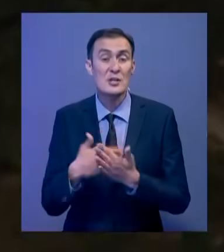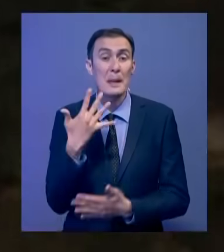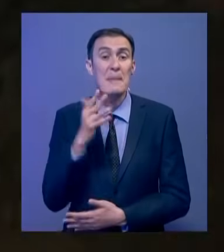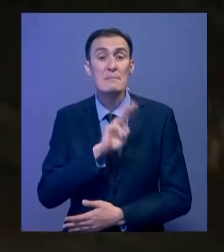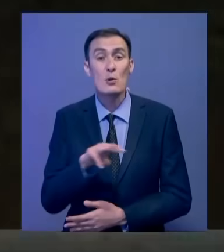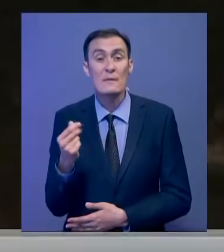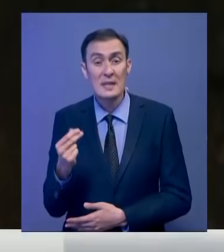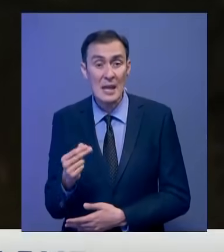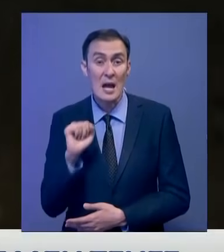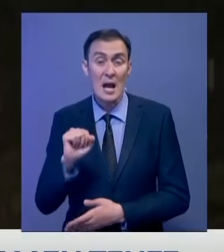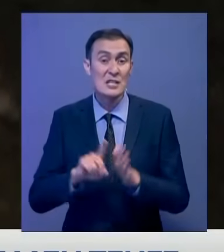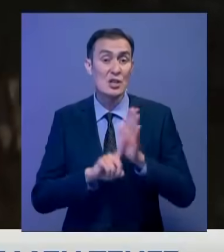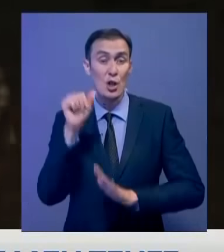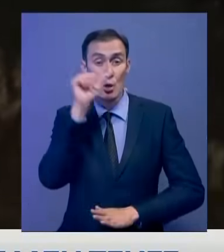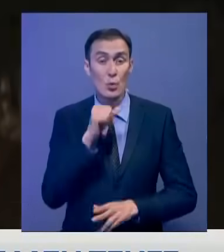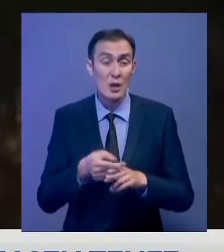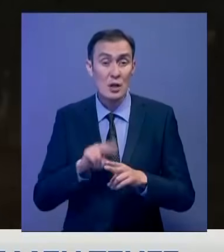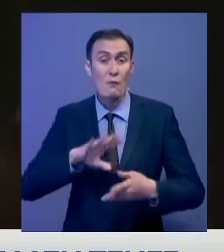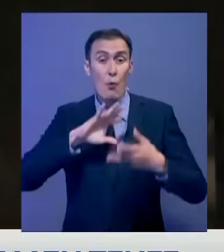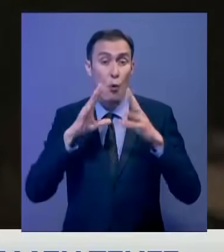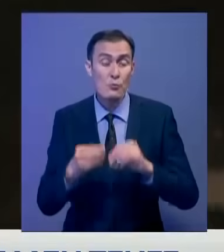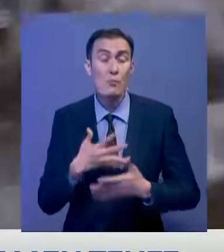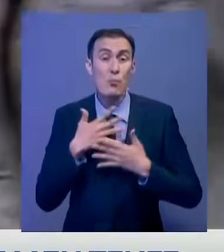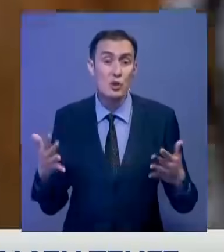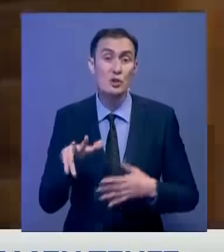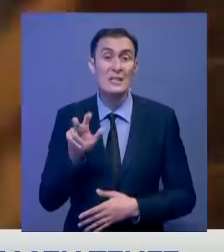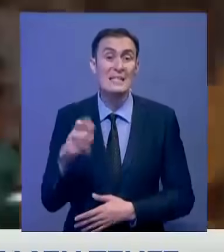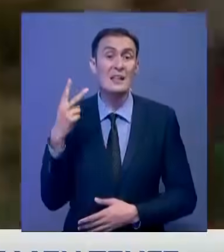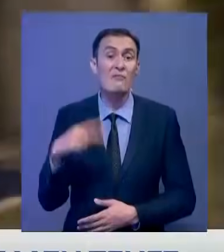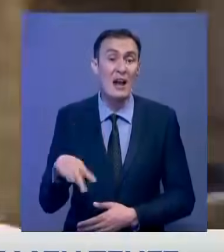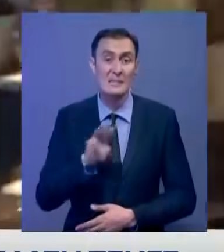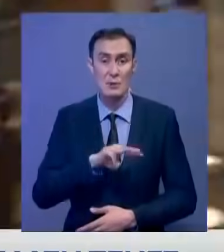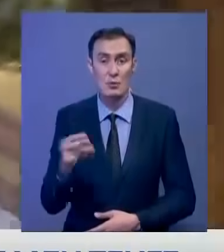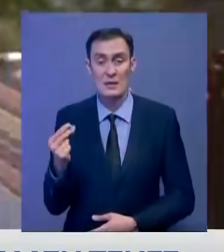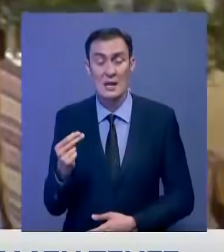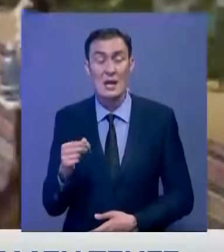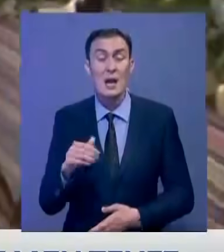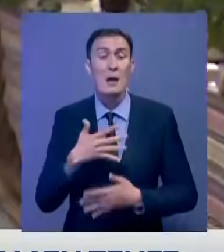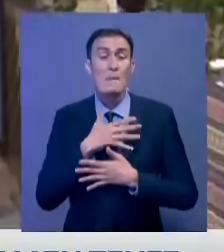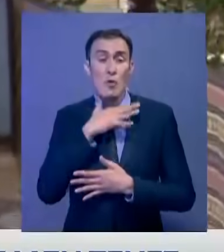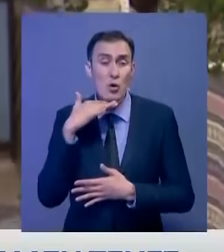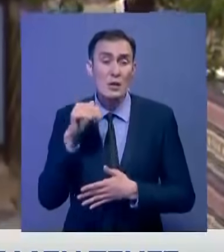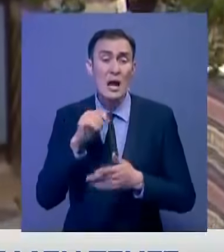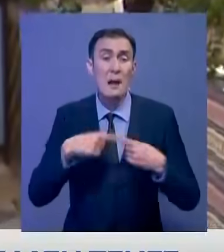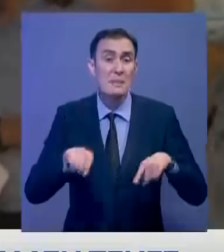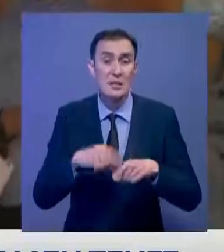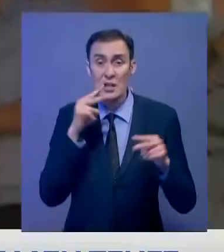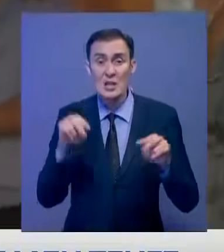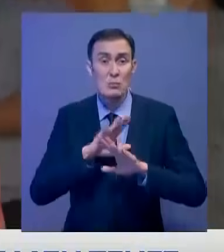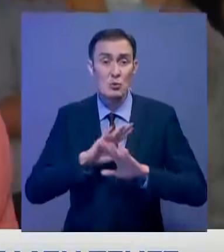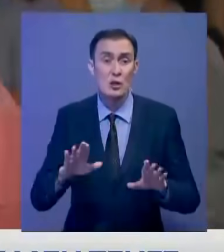на 5 миллионов тенге. А с начала года эта сумма уже перевалила за 320 миллионов. В основном многие объекты не